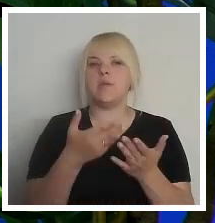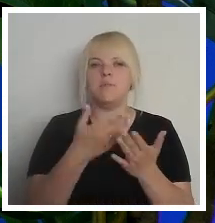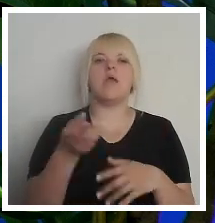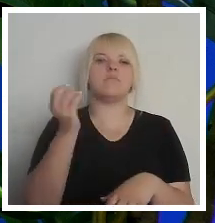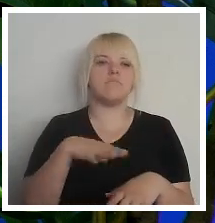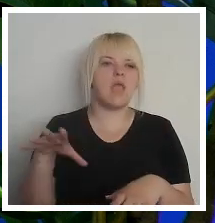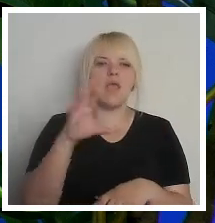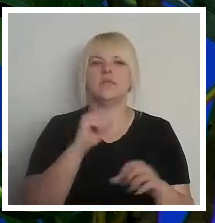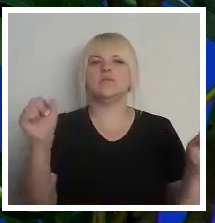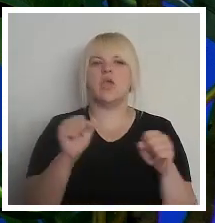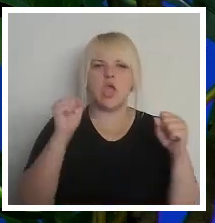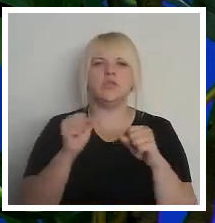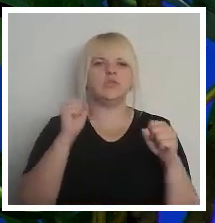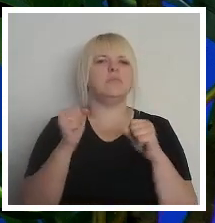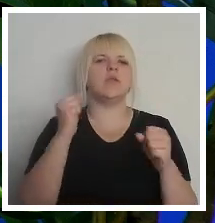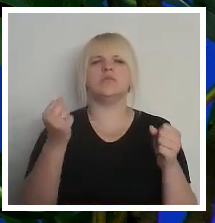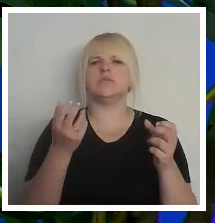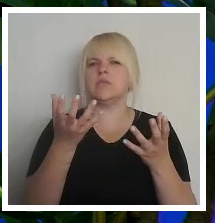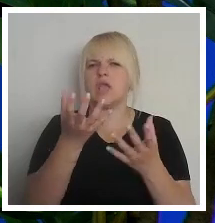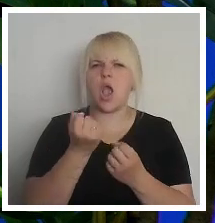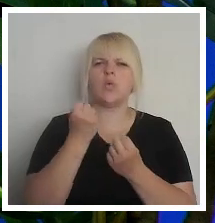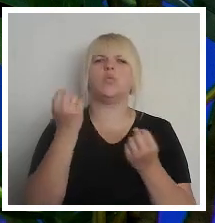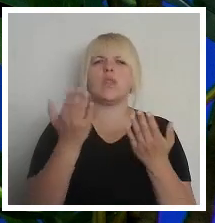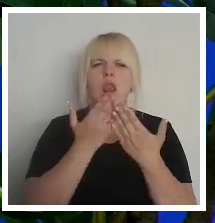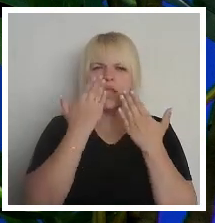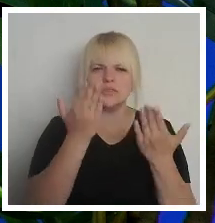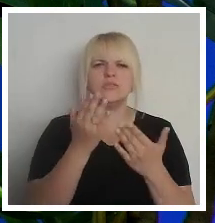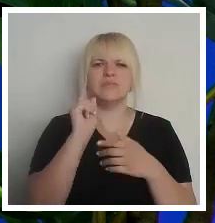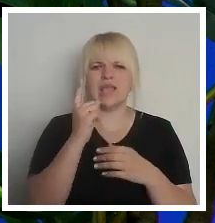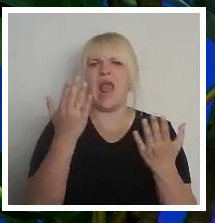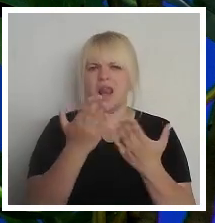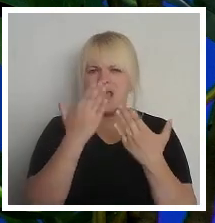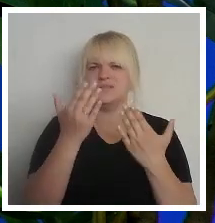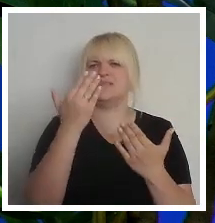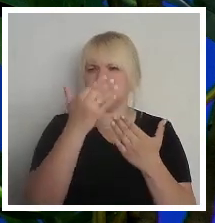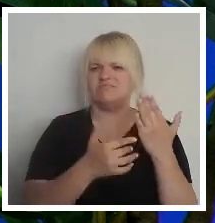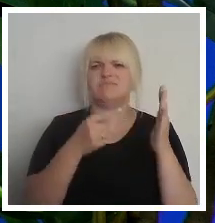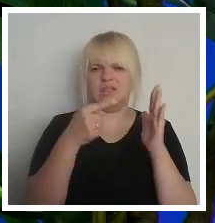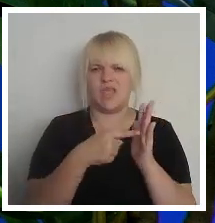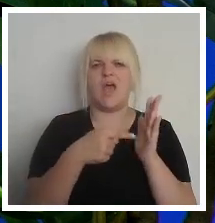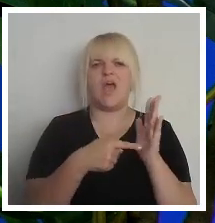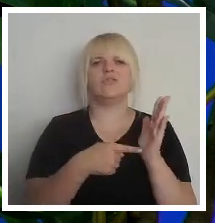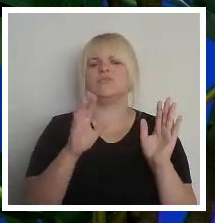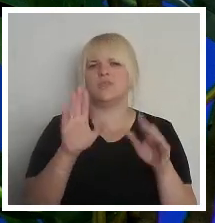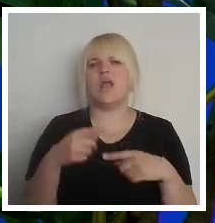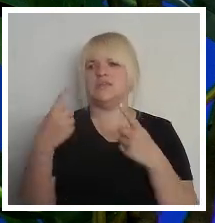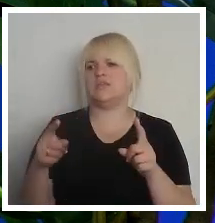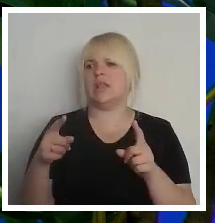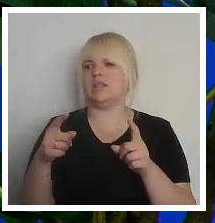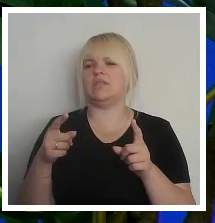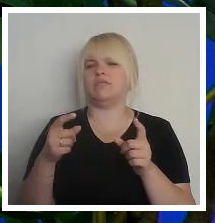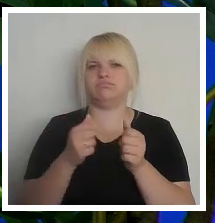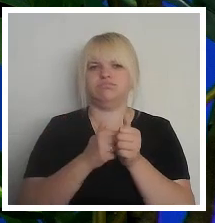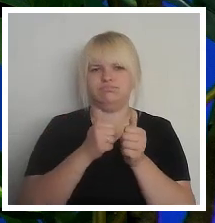cenšamies faktiski iegūt lasījumus, tikai un vienīgi lasījumus, tīri datus, lai es teiktu tos kādam citam priekšā, tad